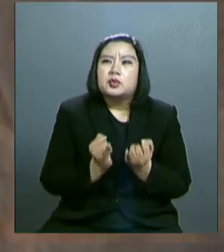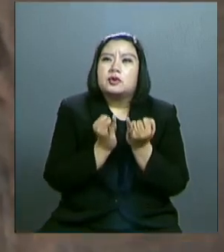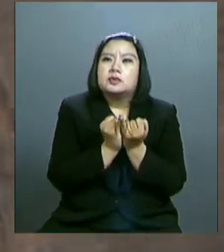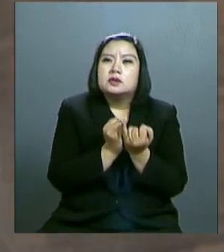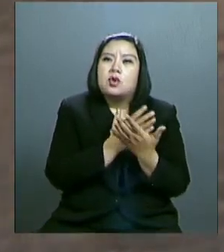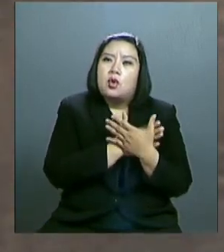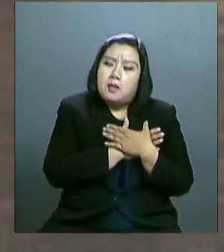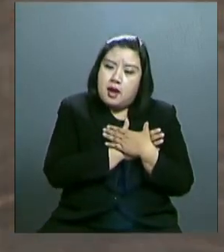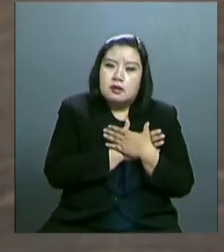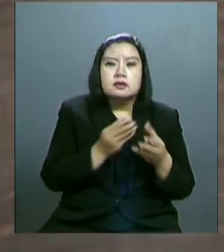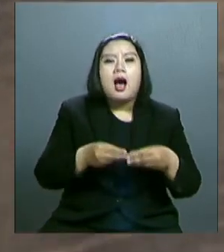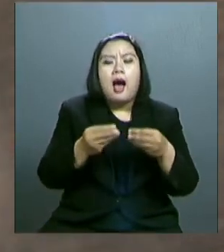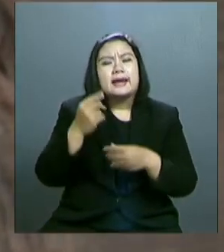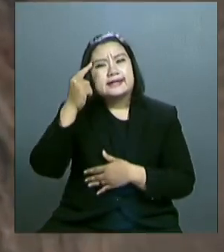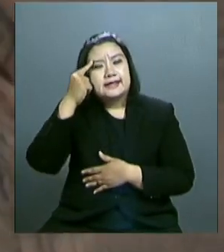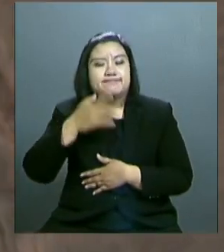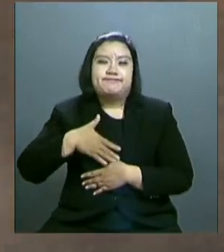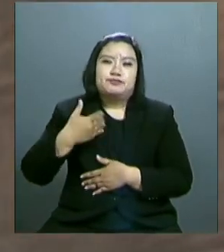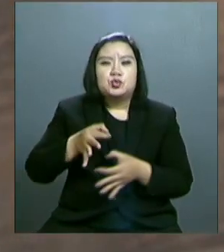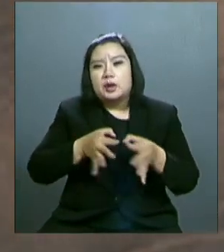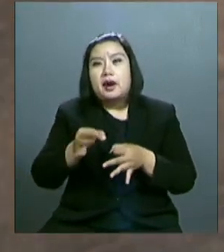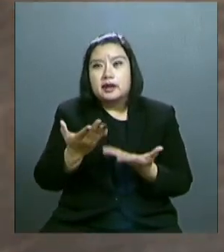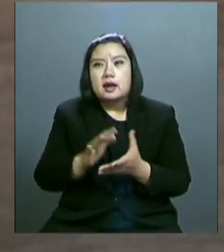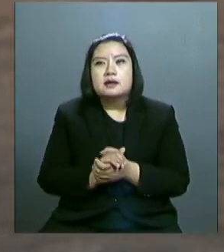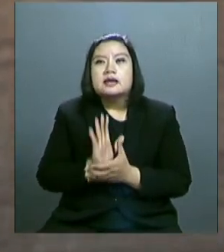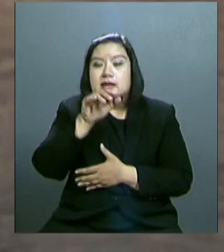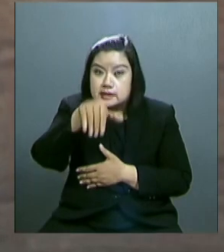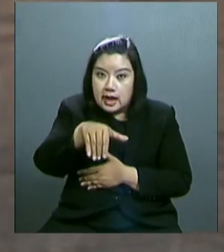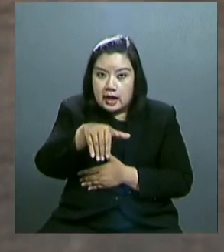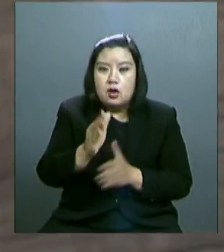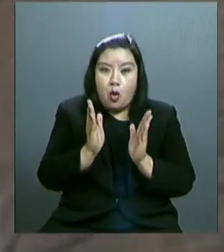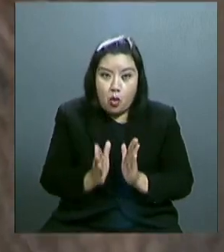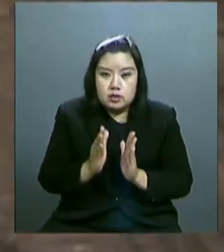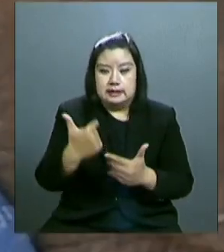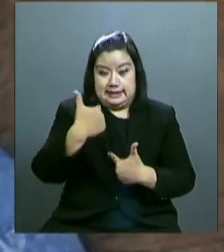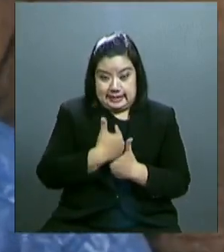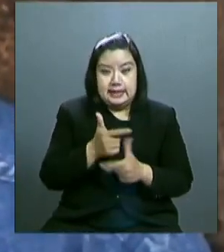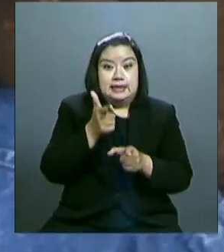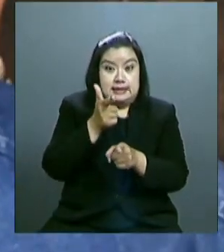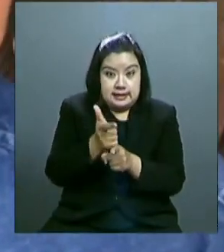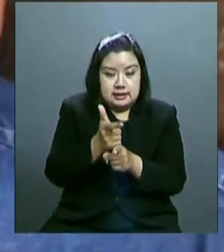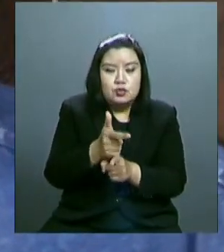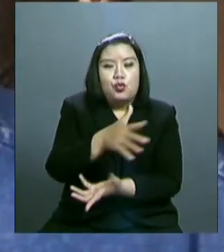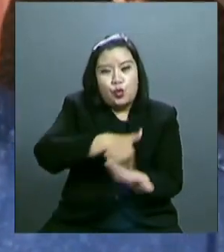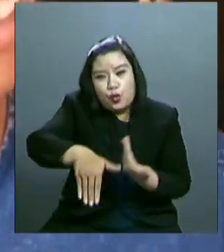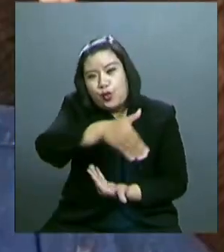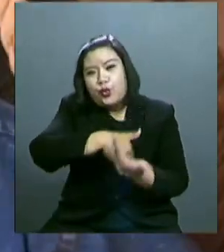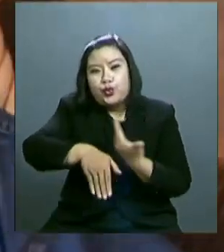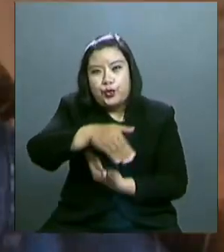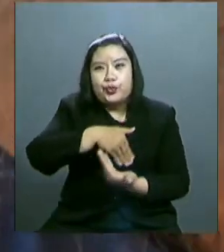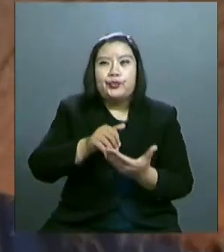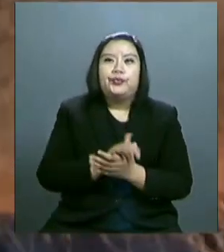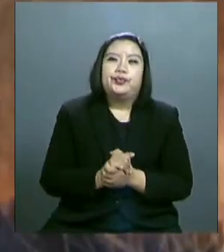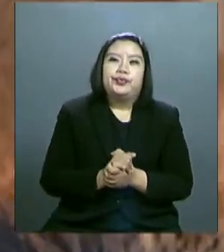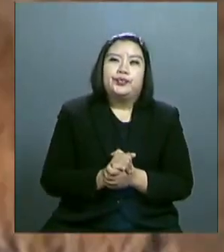ำหรับเขาก็เลี้ยงเขาก็เลี้ยงเขาต่างคนเลี้ยงกันพอแ